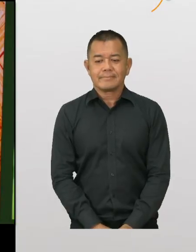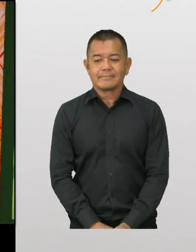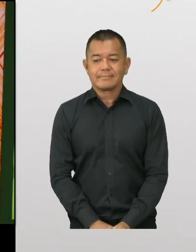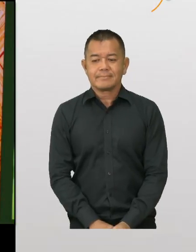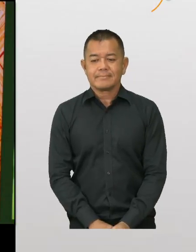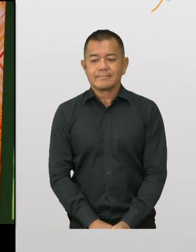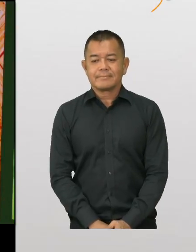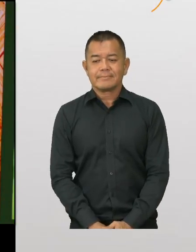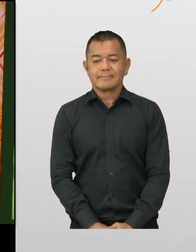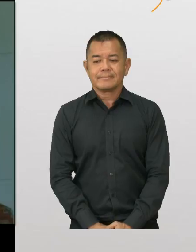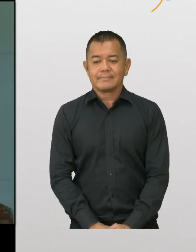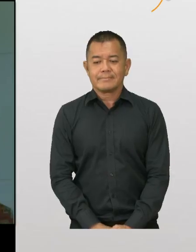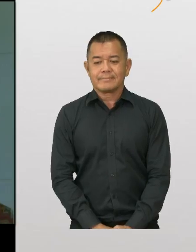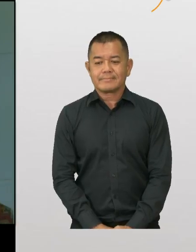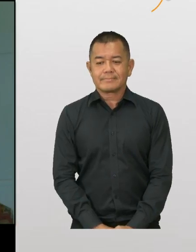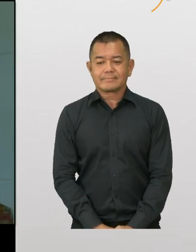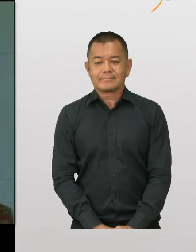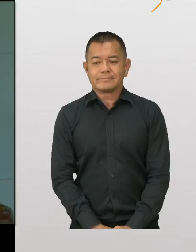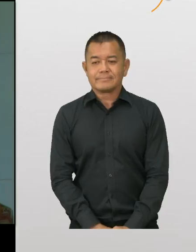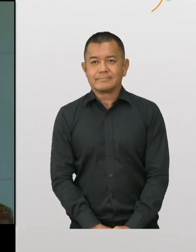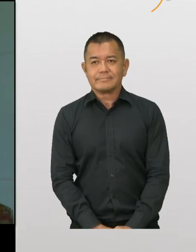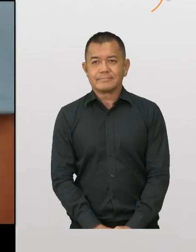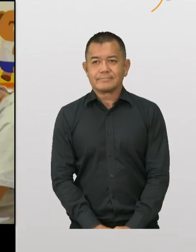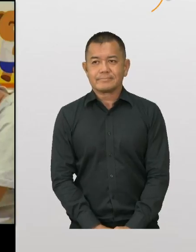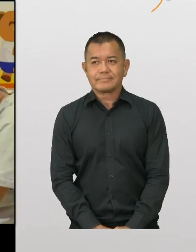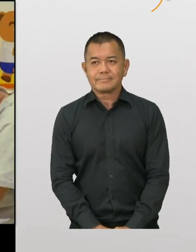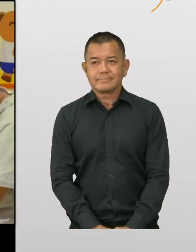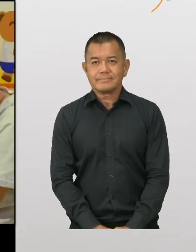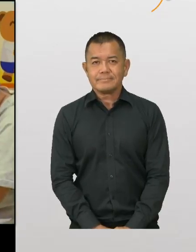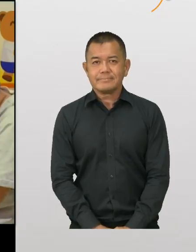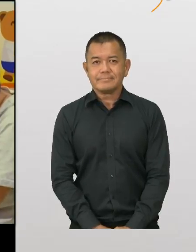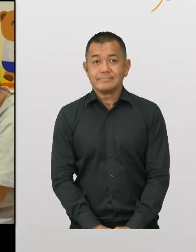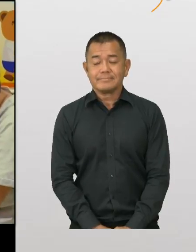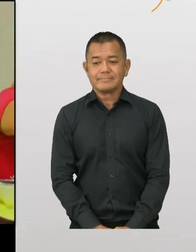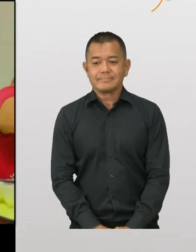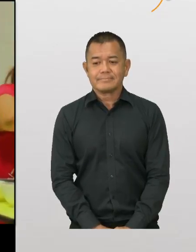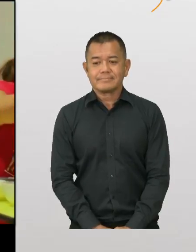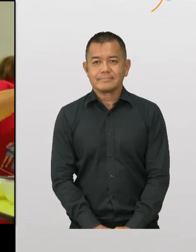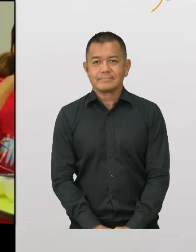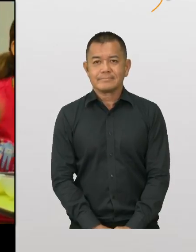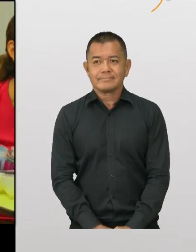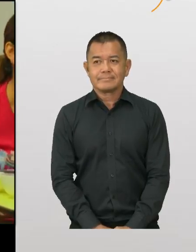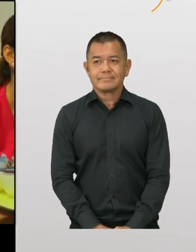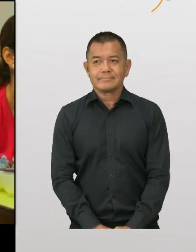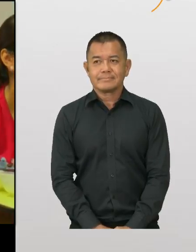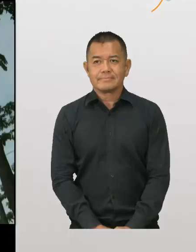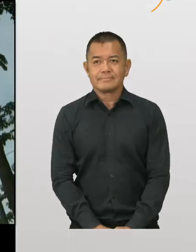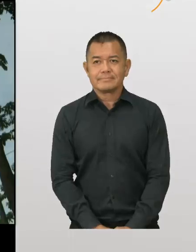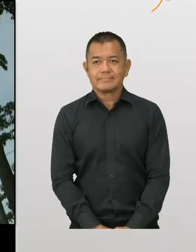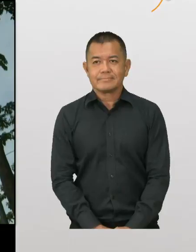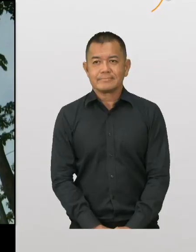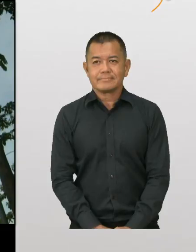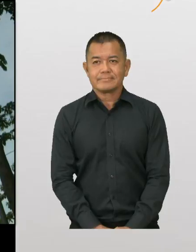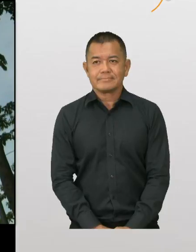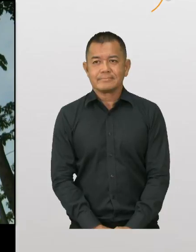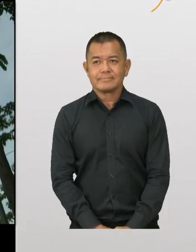格低于2块8的食物，让主要的顾客群，也就是附近的祖屋居民负担得起。